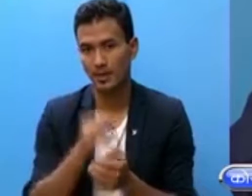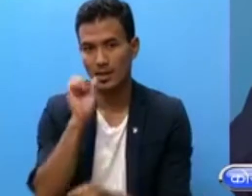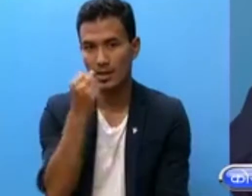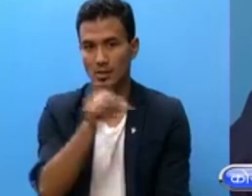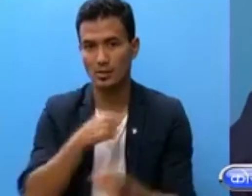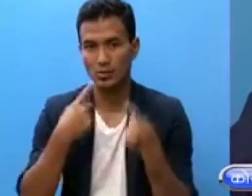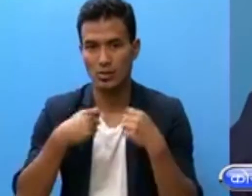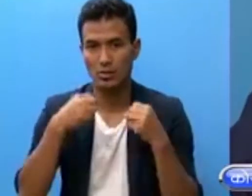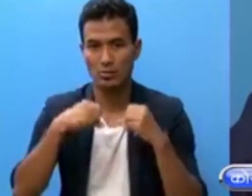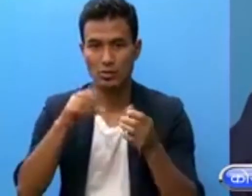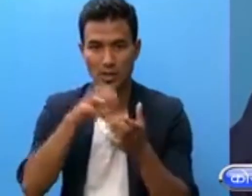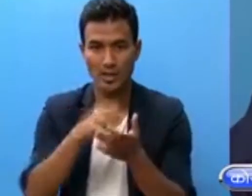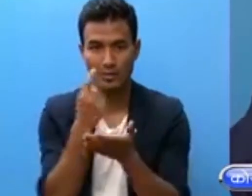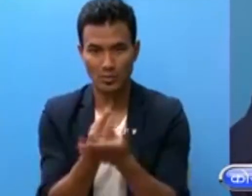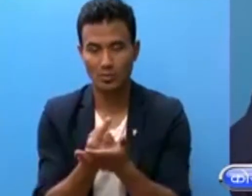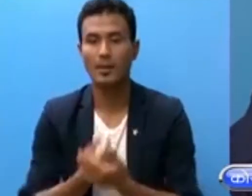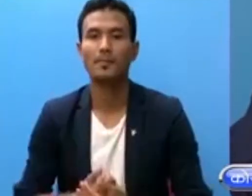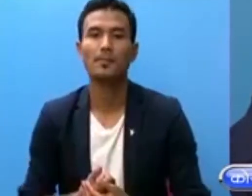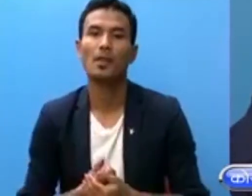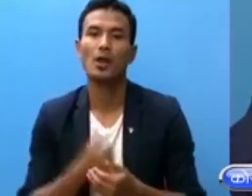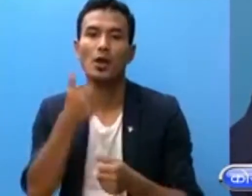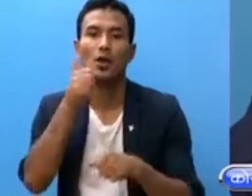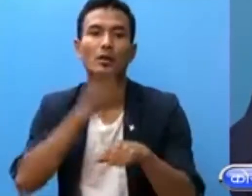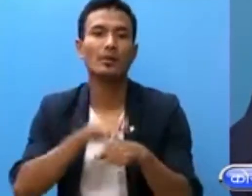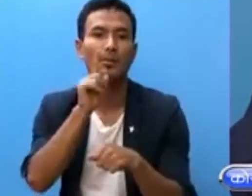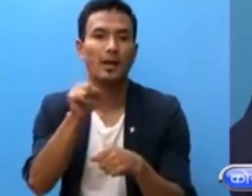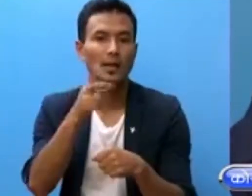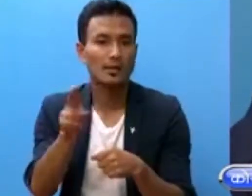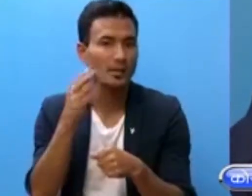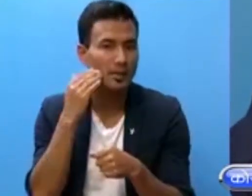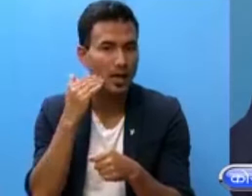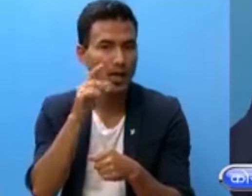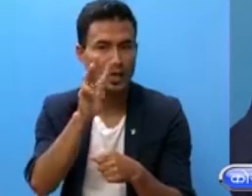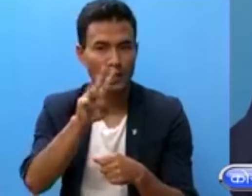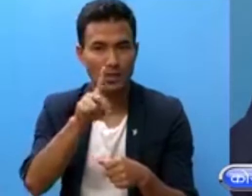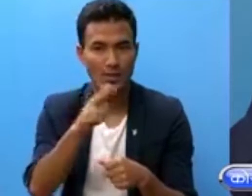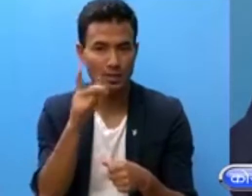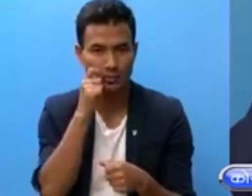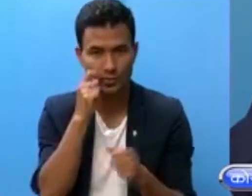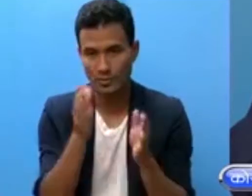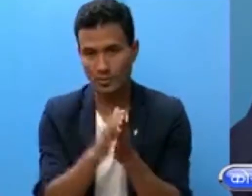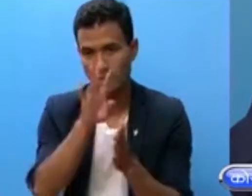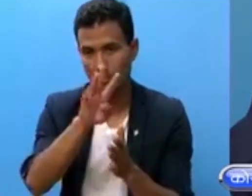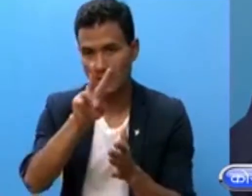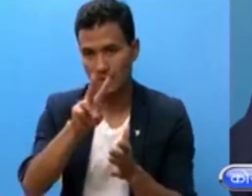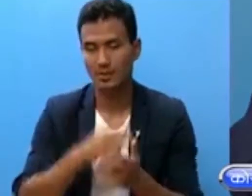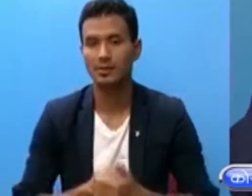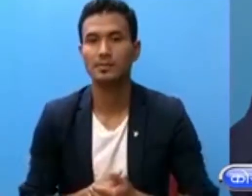राष्ट्रिय जनस्वास्थ्य प्रयोगशाला काठमाडौँमा अछामका 11 महिला र 31 पुरुष गरी